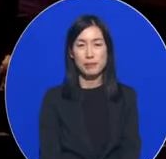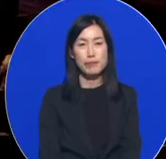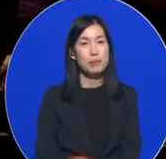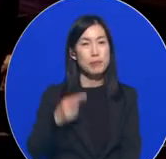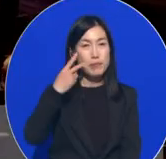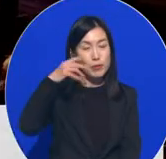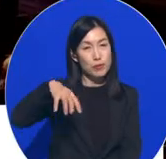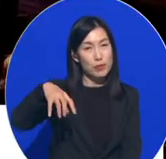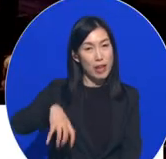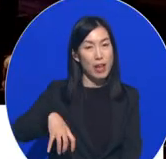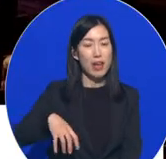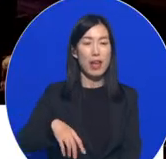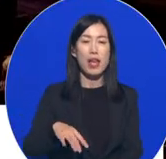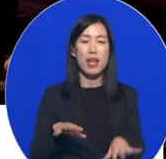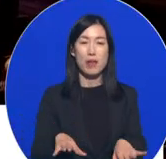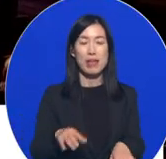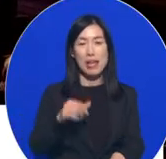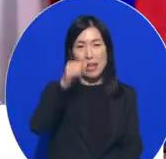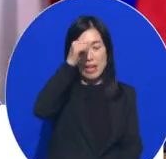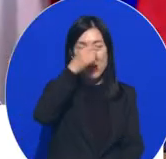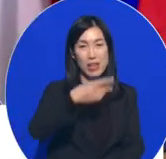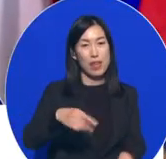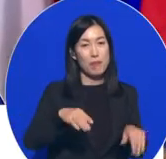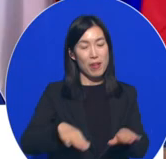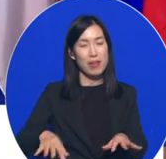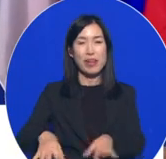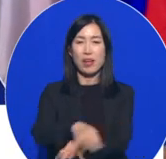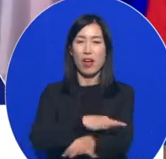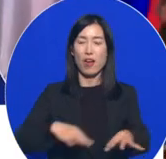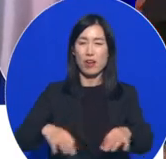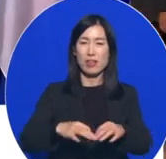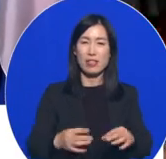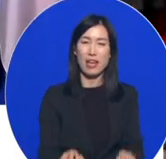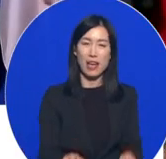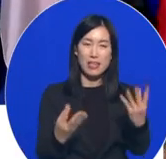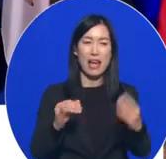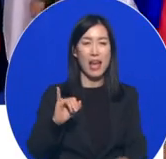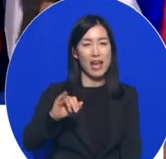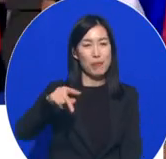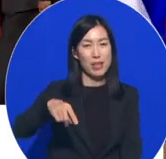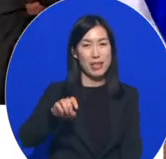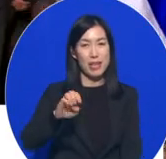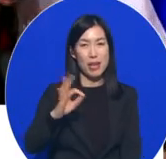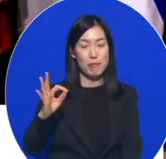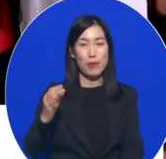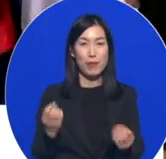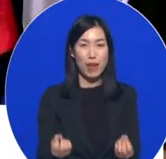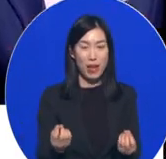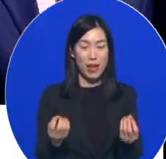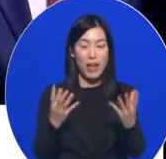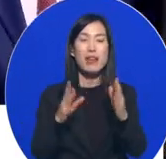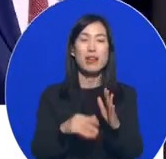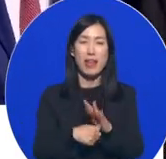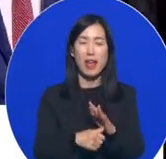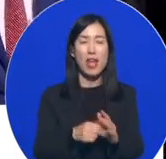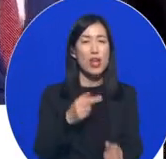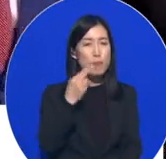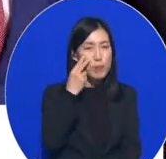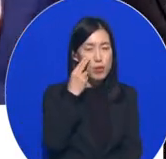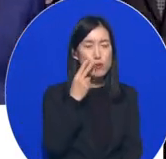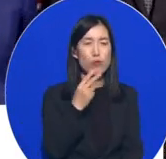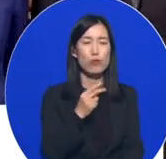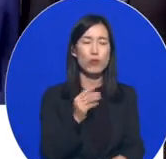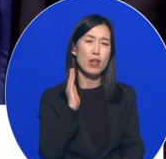샌프란시스코에서 열린 이번 인도 태평양 경제 프레임워크 ipf 회의에 한매일 정상을 비롯한 14개국